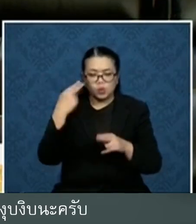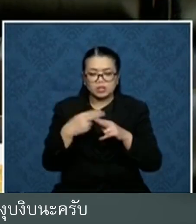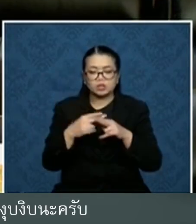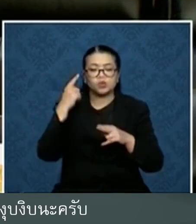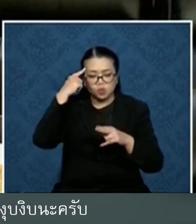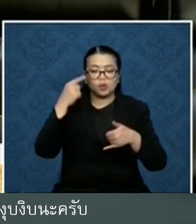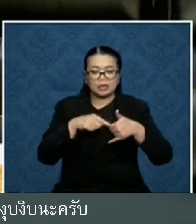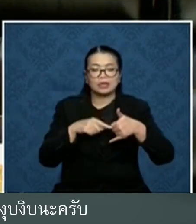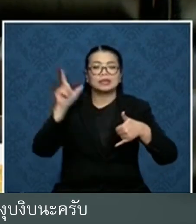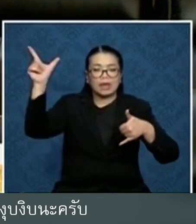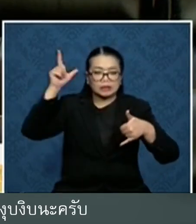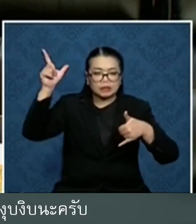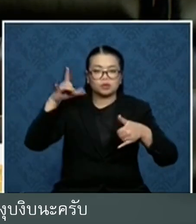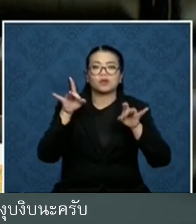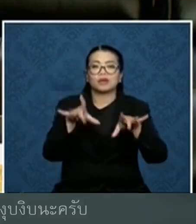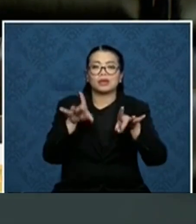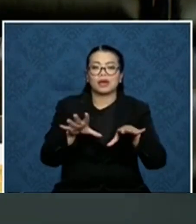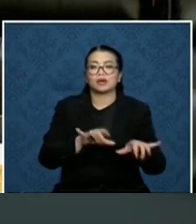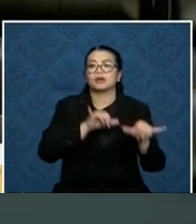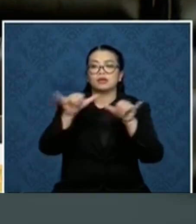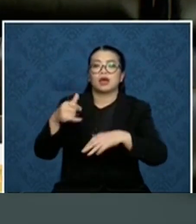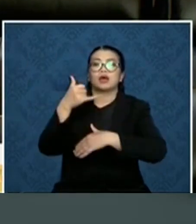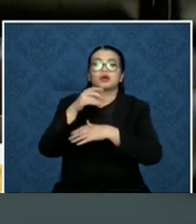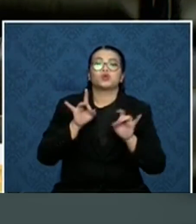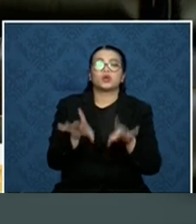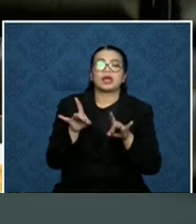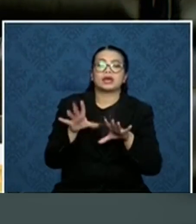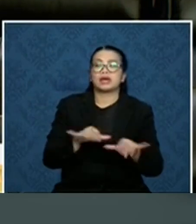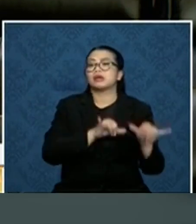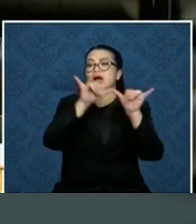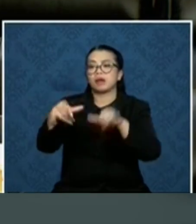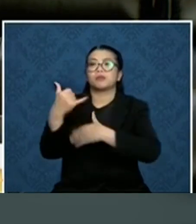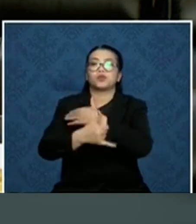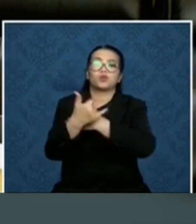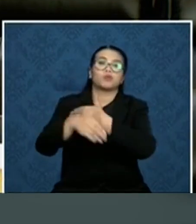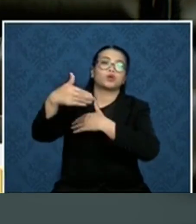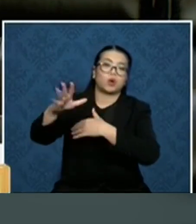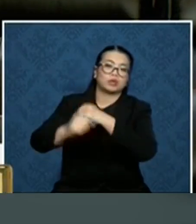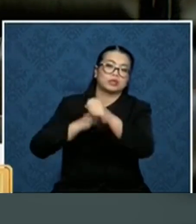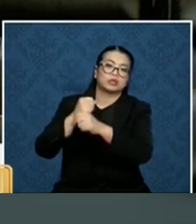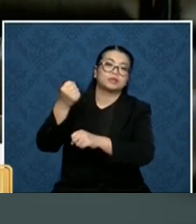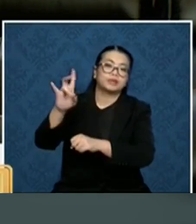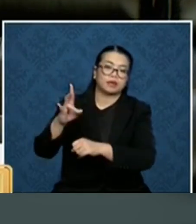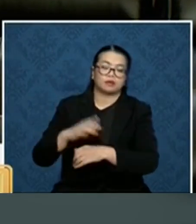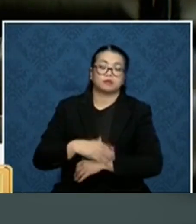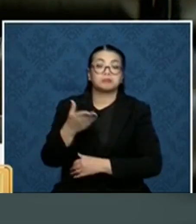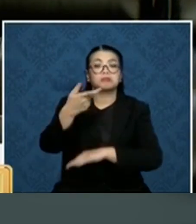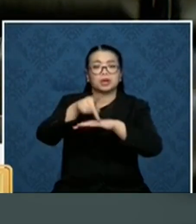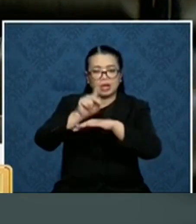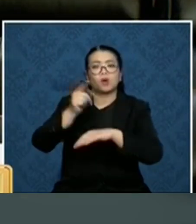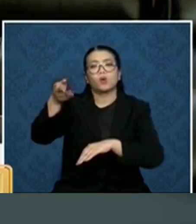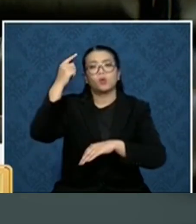ชินวัตรที่ท่านโดนกลั่นแกล้งไปอยู่เมืองนอก 17ปีแล้วก็กลับเข้ามาเนี่ยแต่ถ้าประธานต้องเข้าใจว่าทุกครั้ง